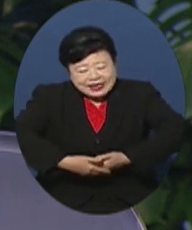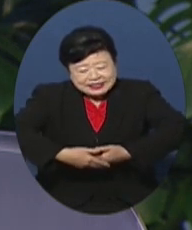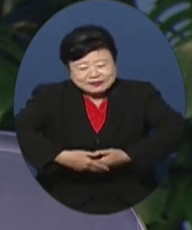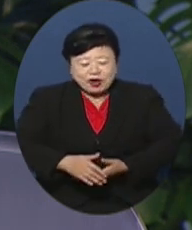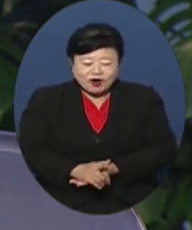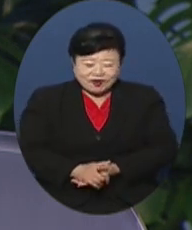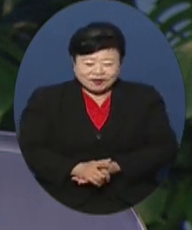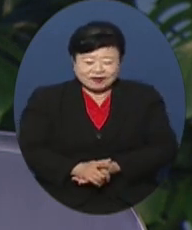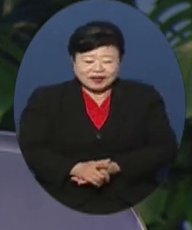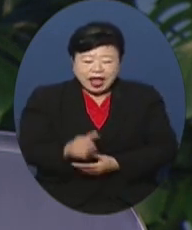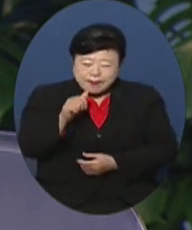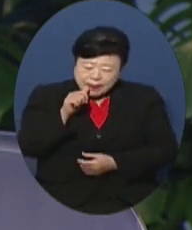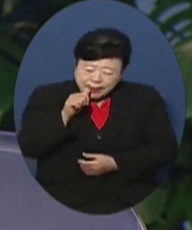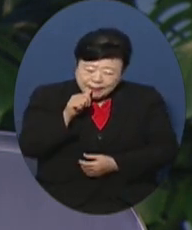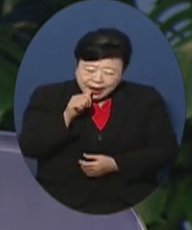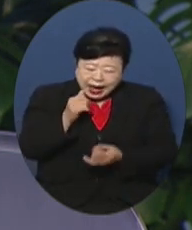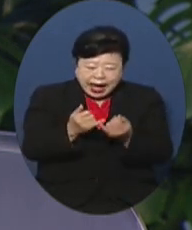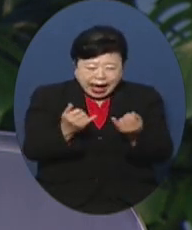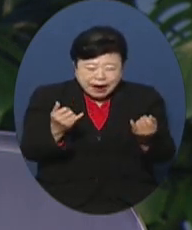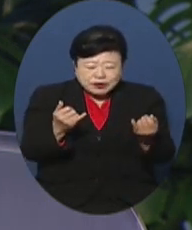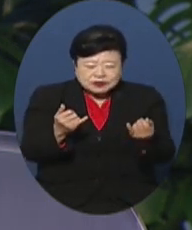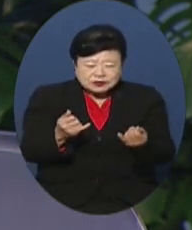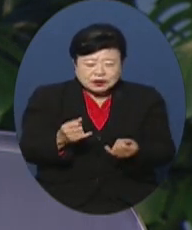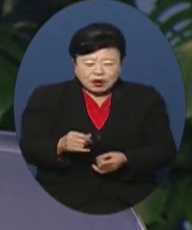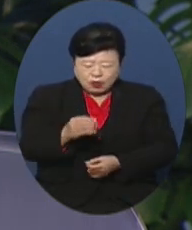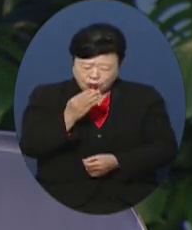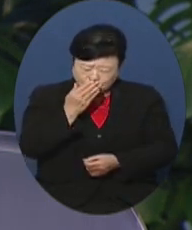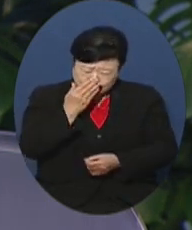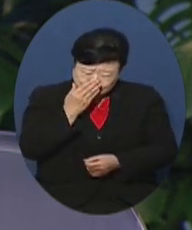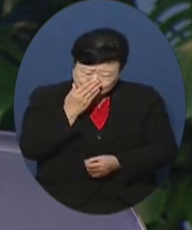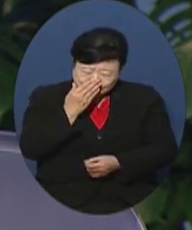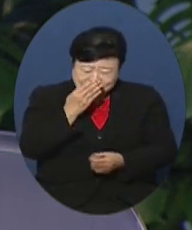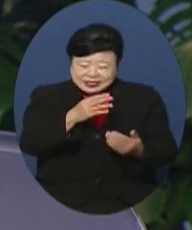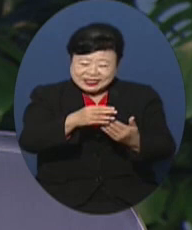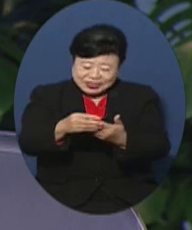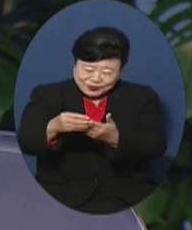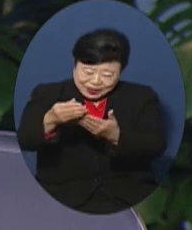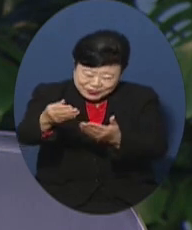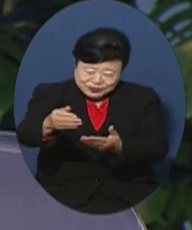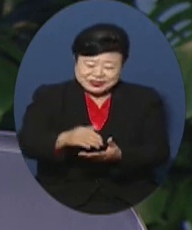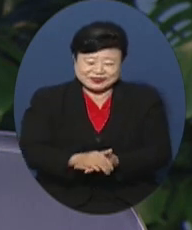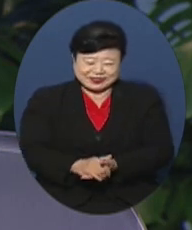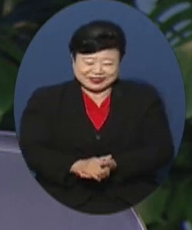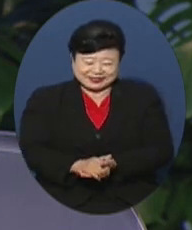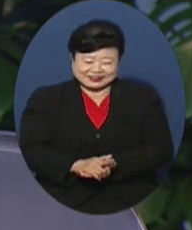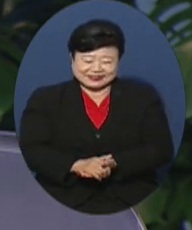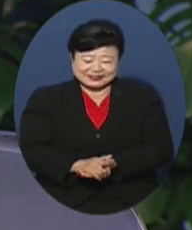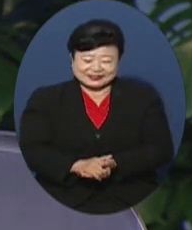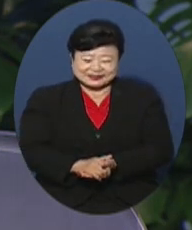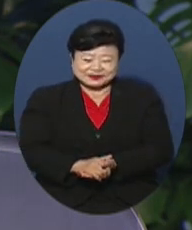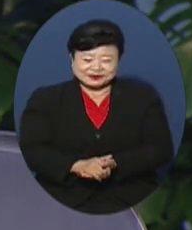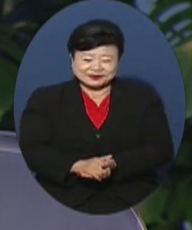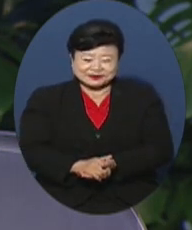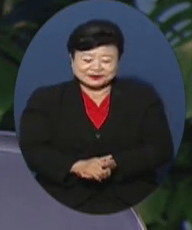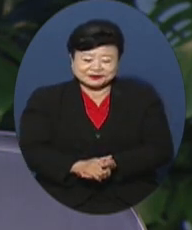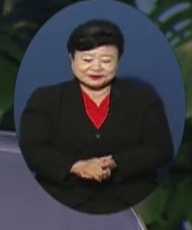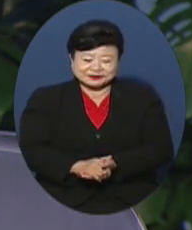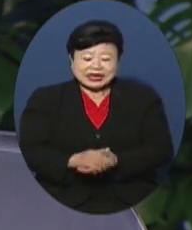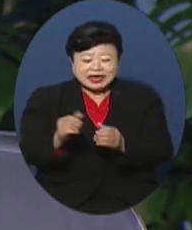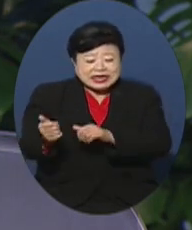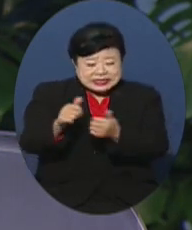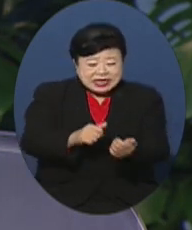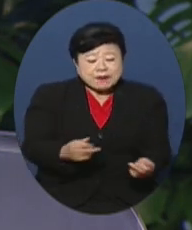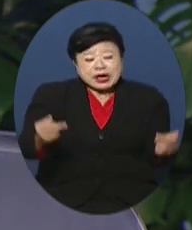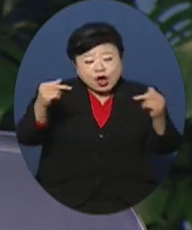안으시며 젖먹이는 일안끝들을 온순히 인도하시기를 다한다고 말씀했습니다.